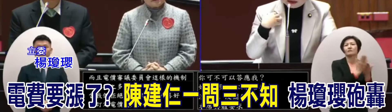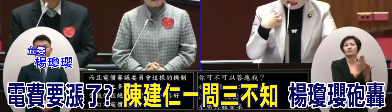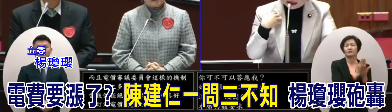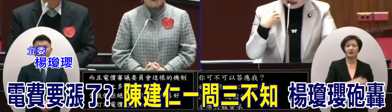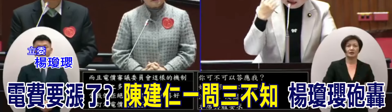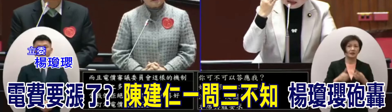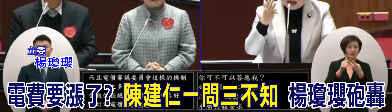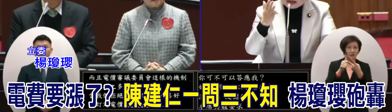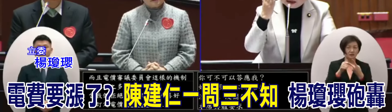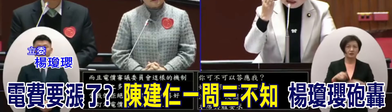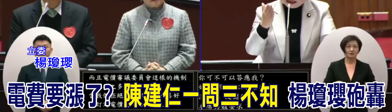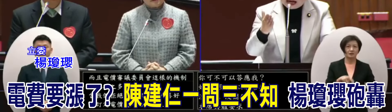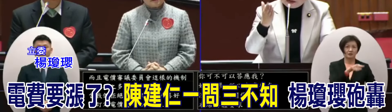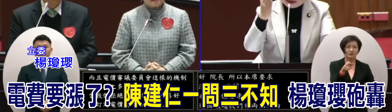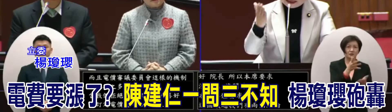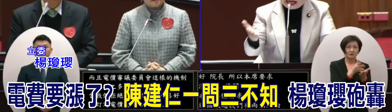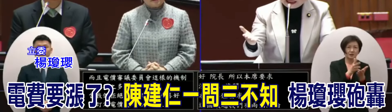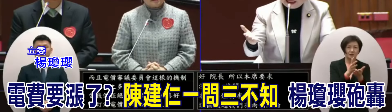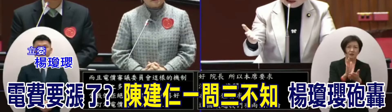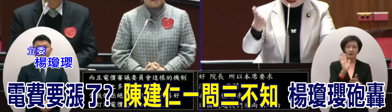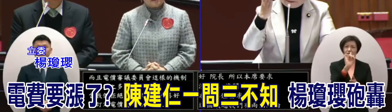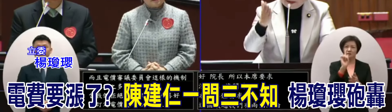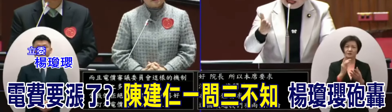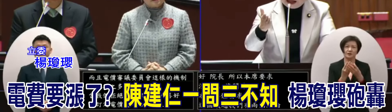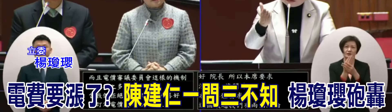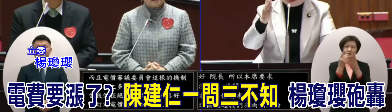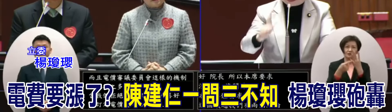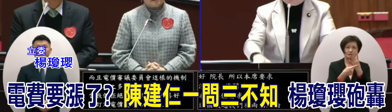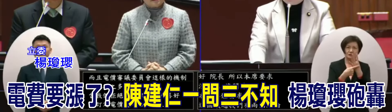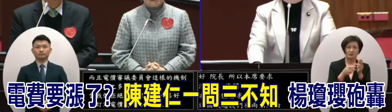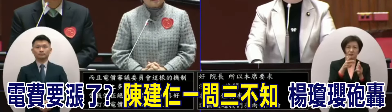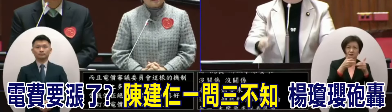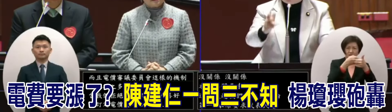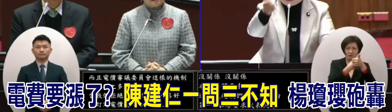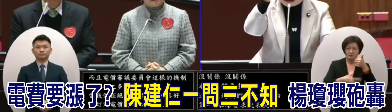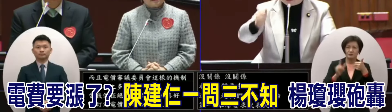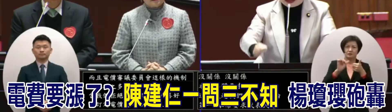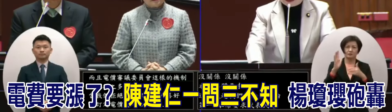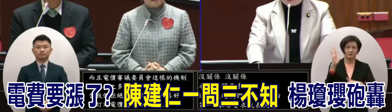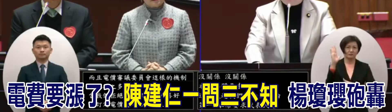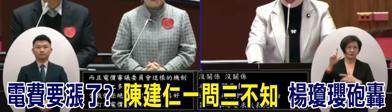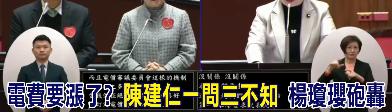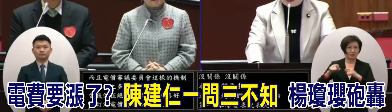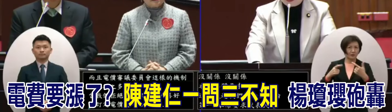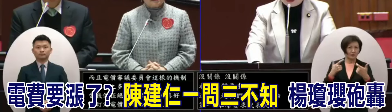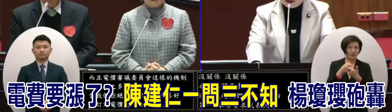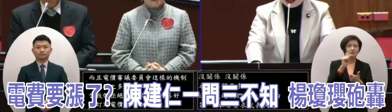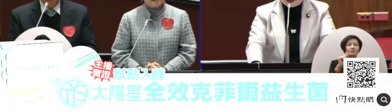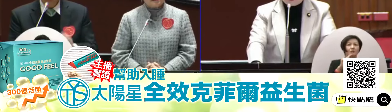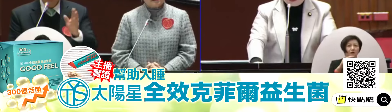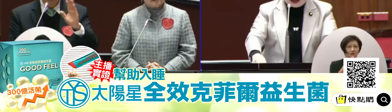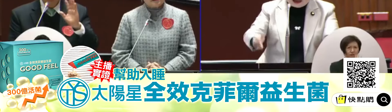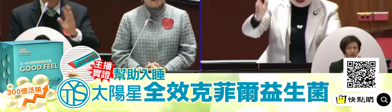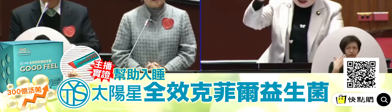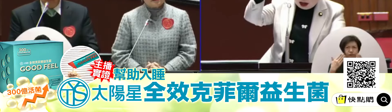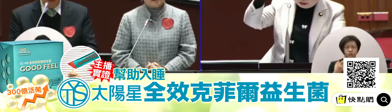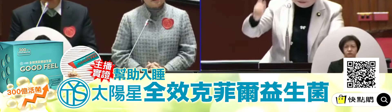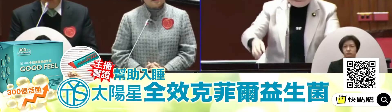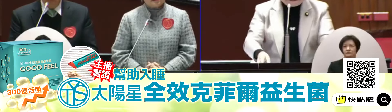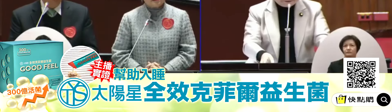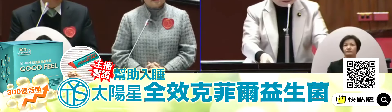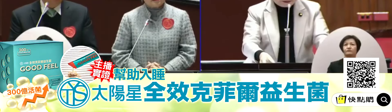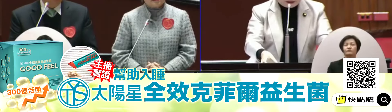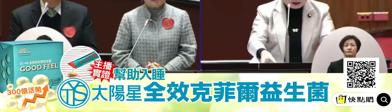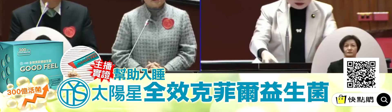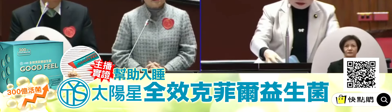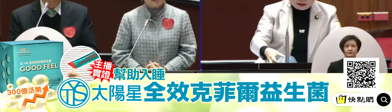你要涨的任何的相关的产业，你的配套措施必须要拿出来，好不好？好吧。 第一件事情，我